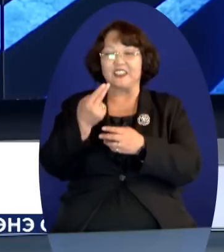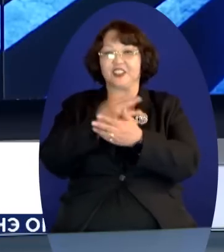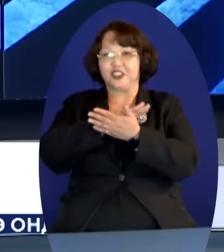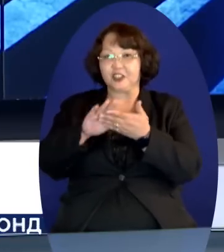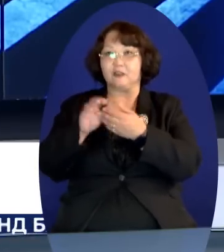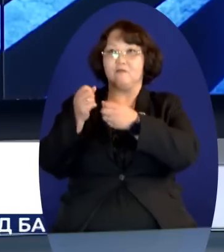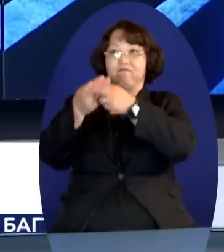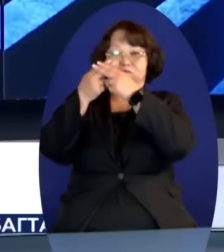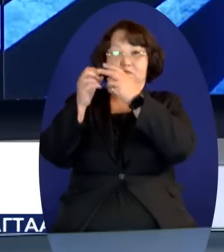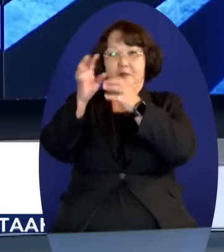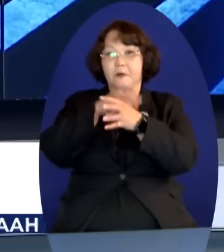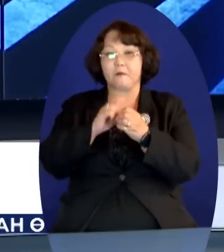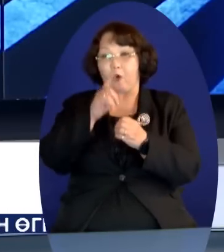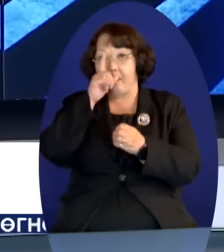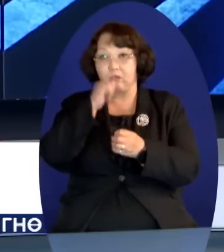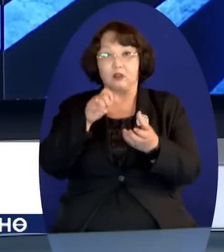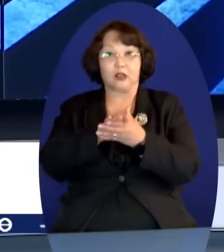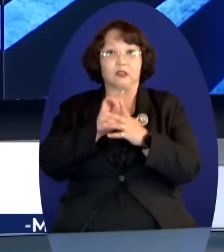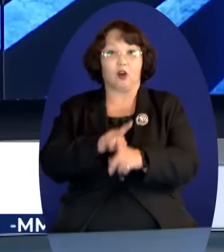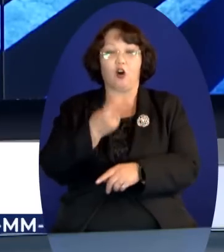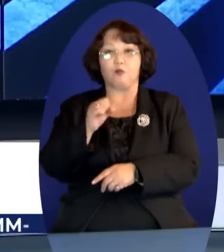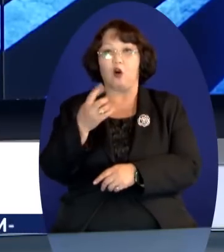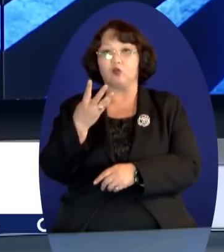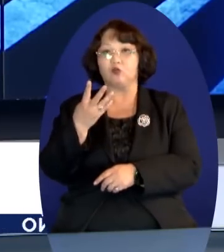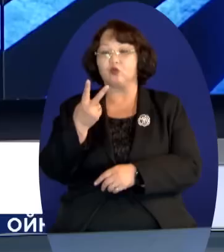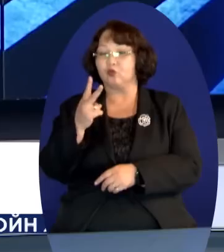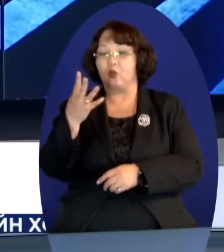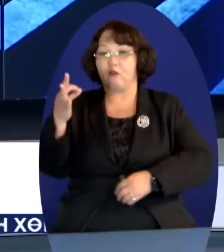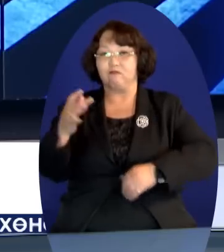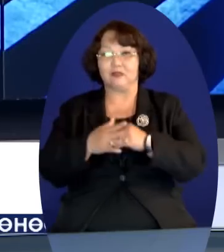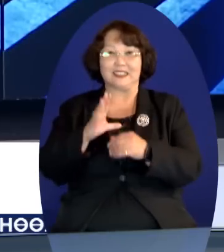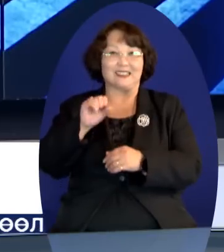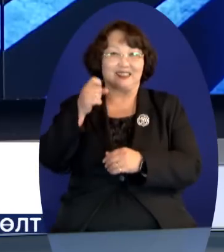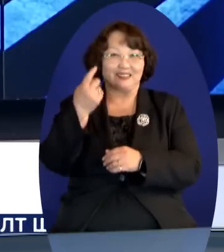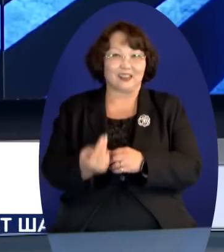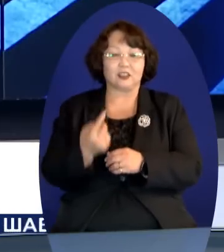Гэхдээ Орос гэрээгээр хүлээсэн үүргээ биелүүлж 2024 оны хүртэл сансрын